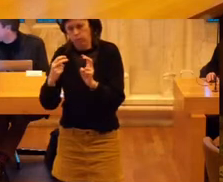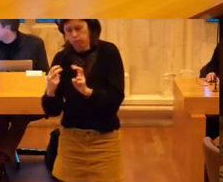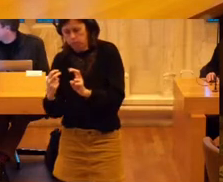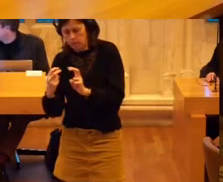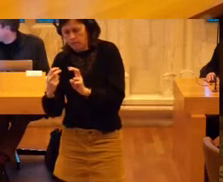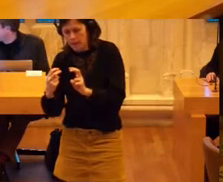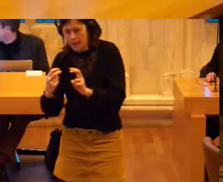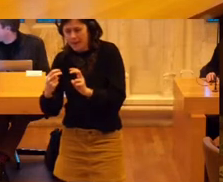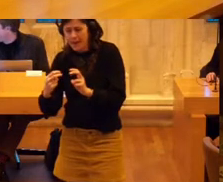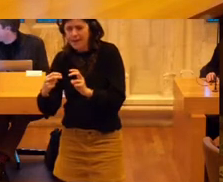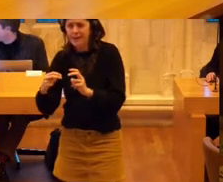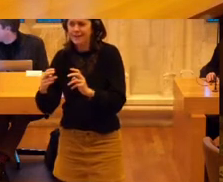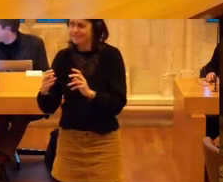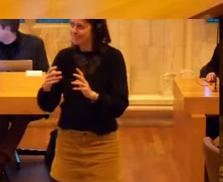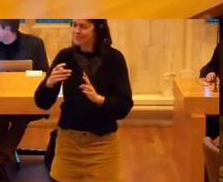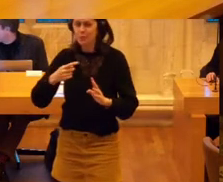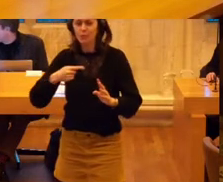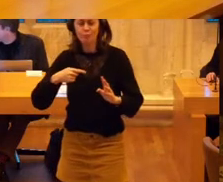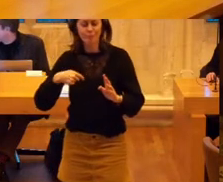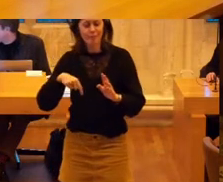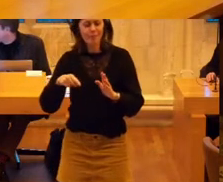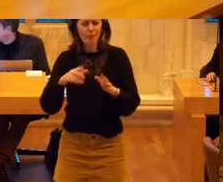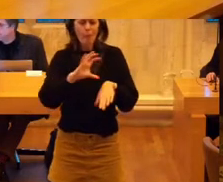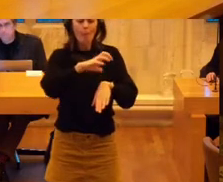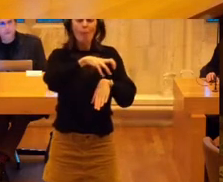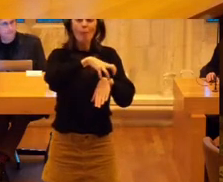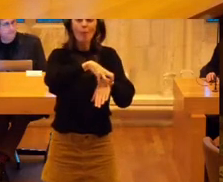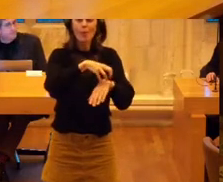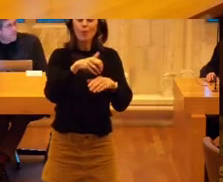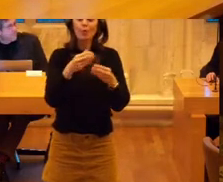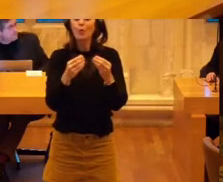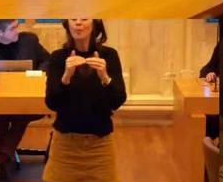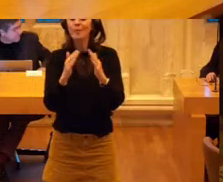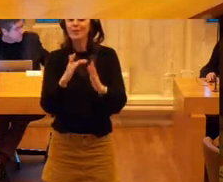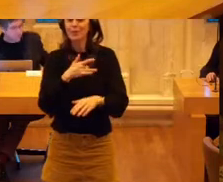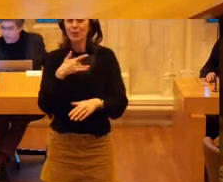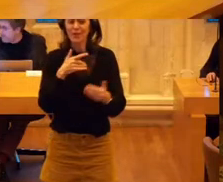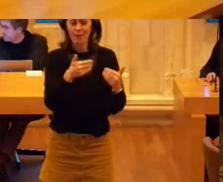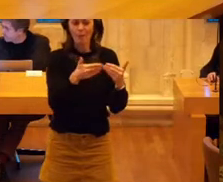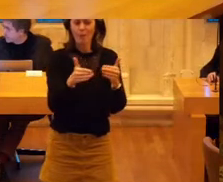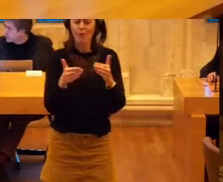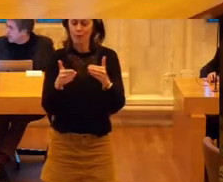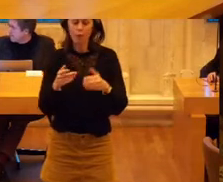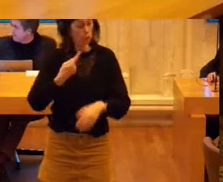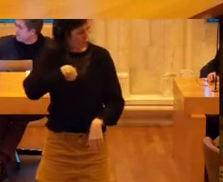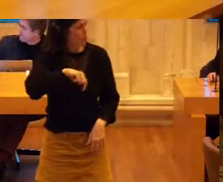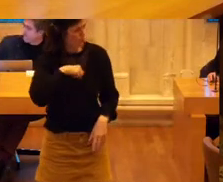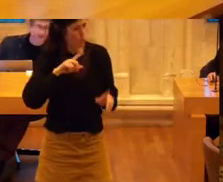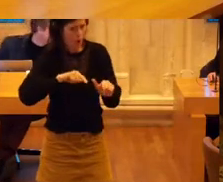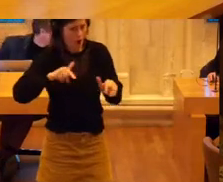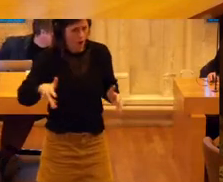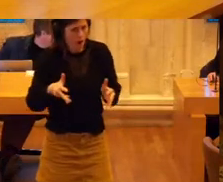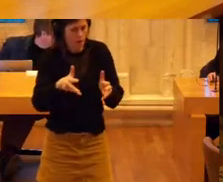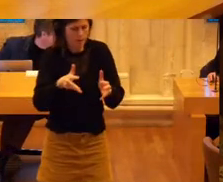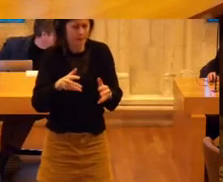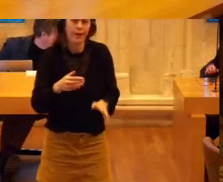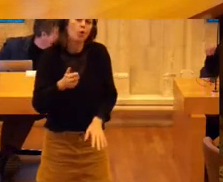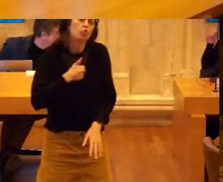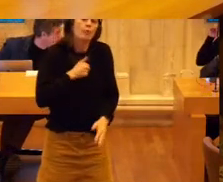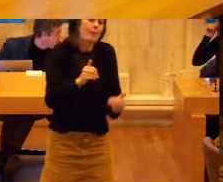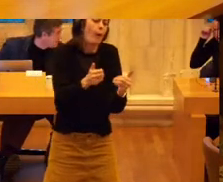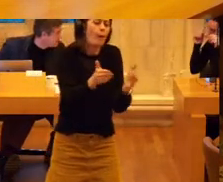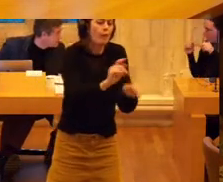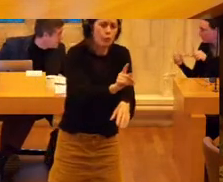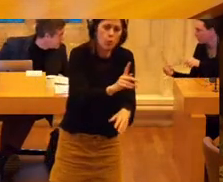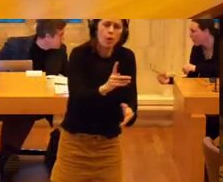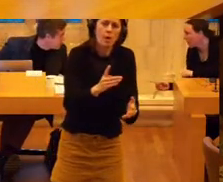Dès le début de l'ouverture des pôles ou des maisons de santé, que nous accompagnons, bien sûr, hein, ce n'est pas nous qui les ouvrons,